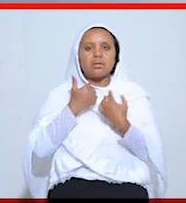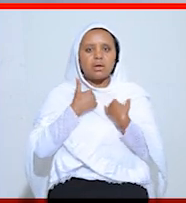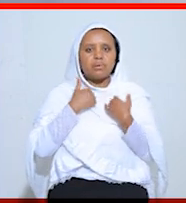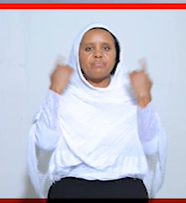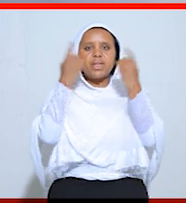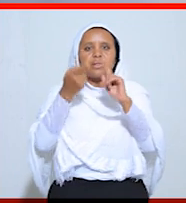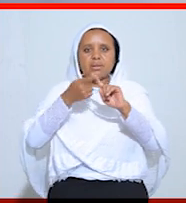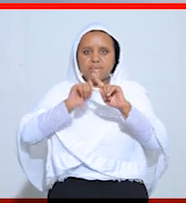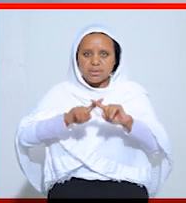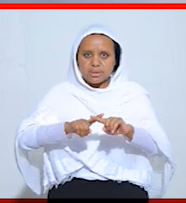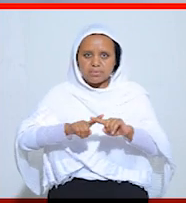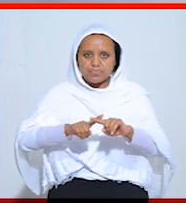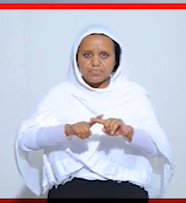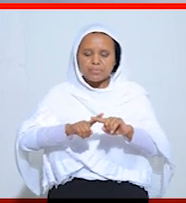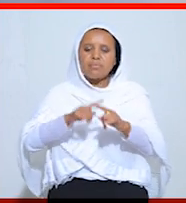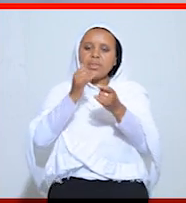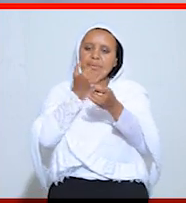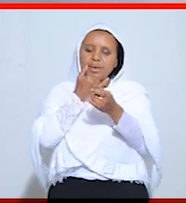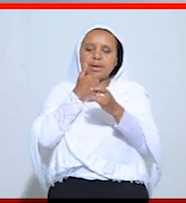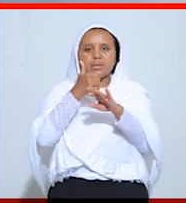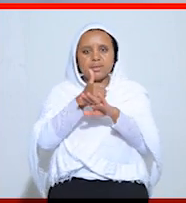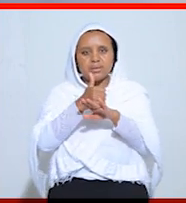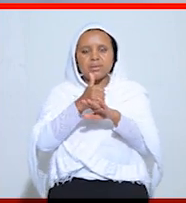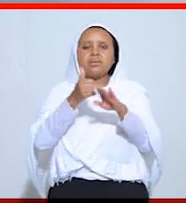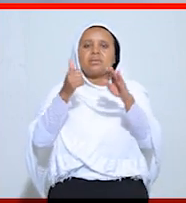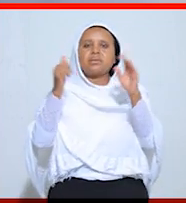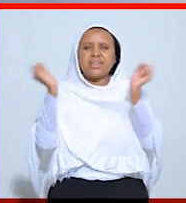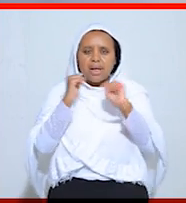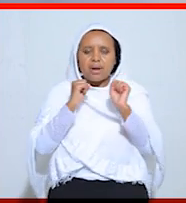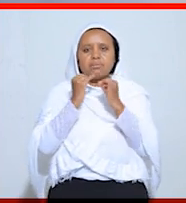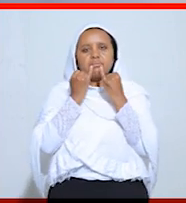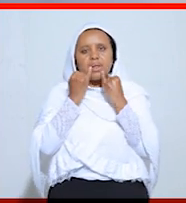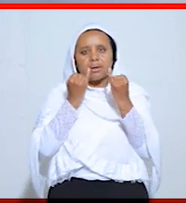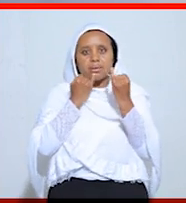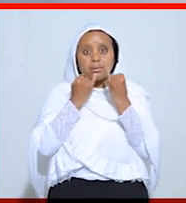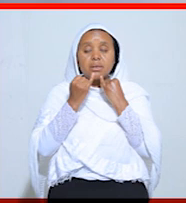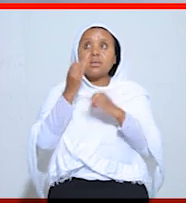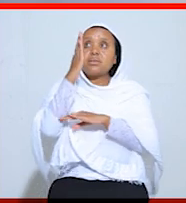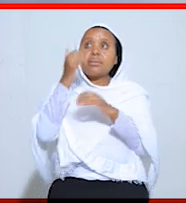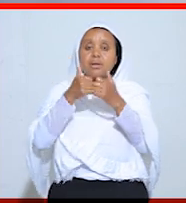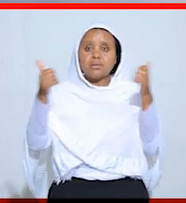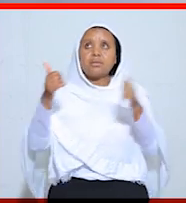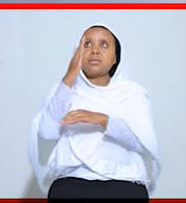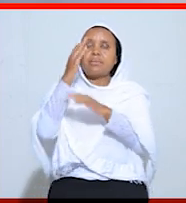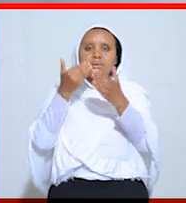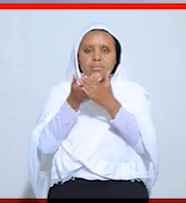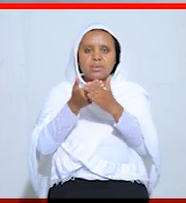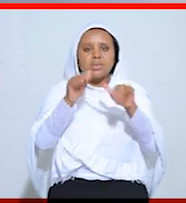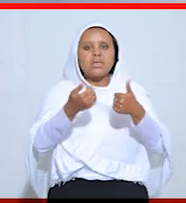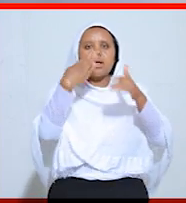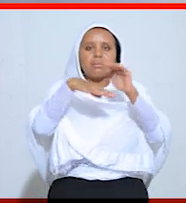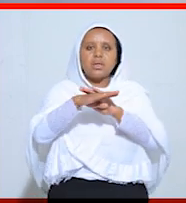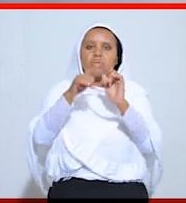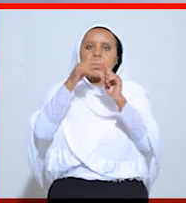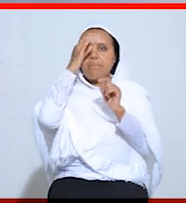በኃጢአት ያለን ከኃጢአት ተመልሰን፣ የበደልን ክሰን፣ የተጣላን ታርቀን፣ ከእግዚአብሔር ራቀን ወደ እግዚአብሔር ቀርበን